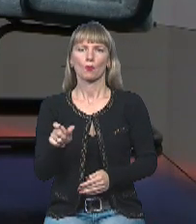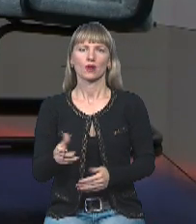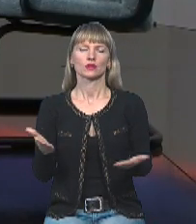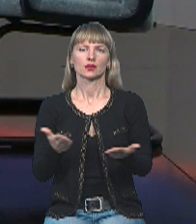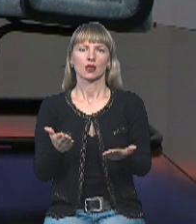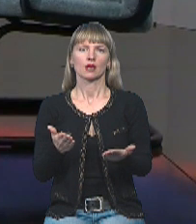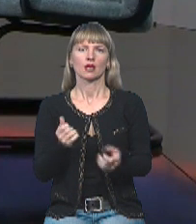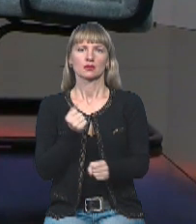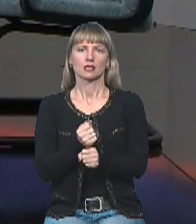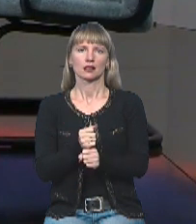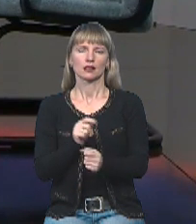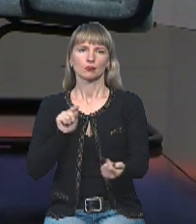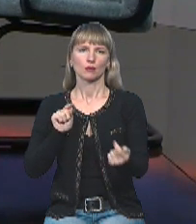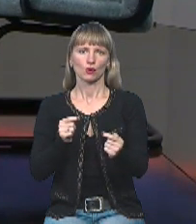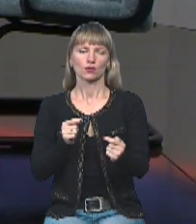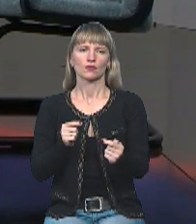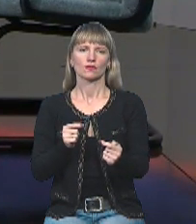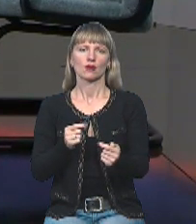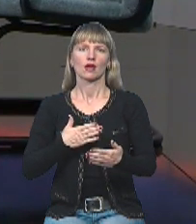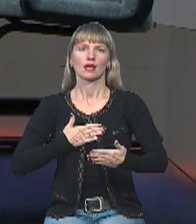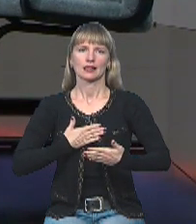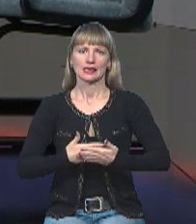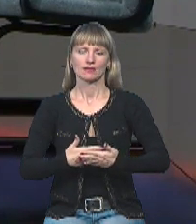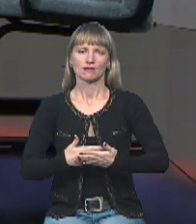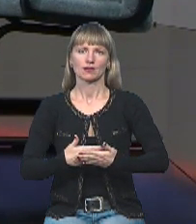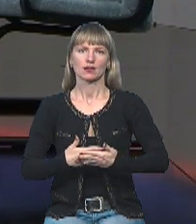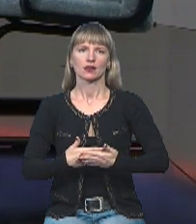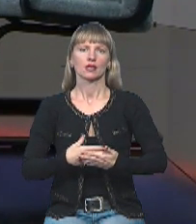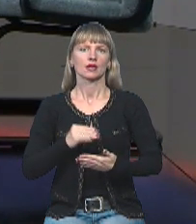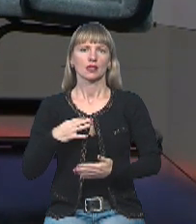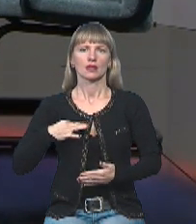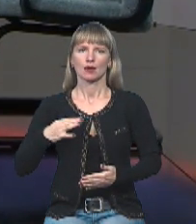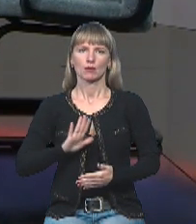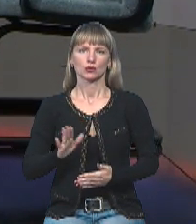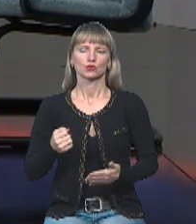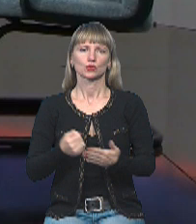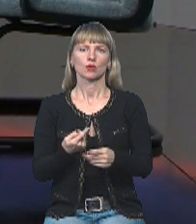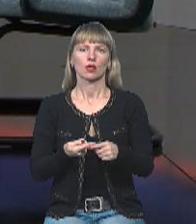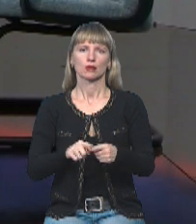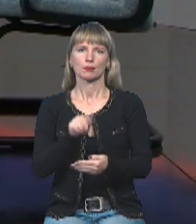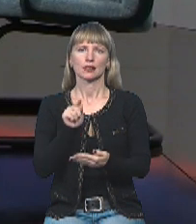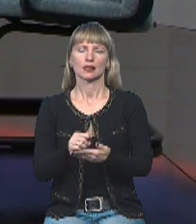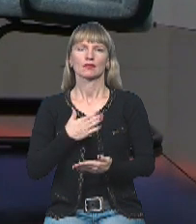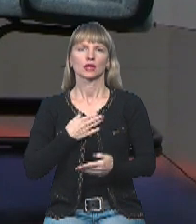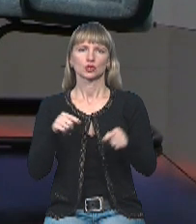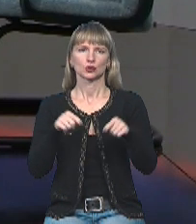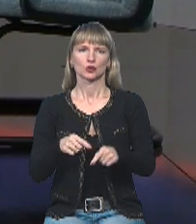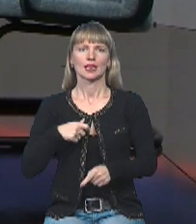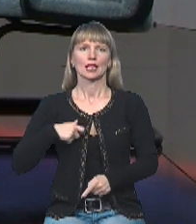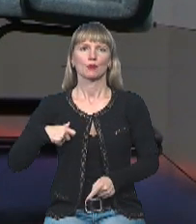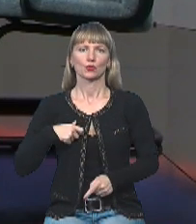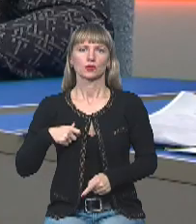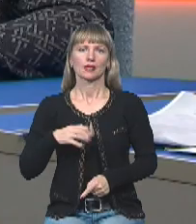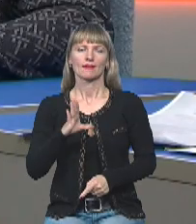яка чинить опір наполегливо і небайдужа до цього питання. В нашій студії